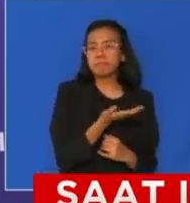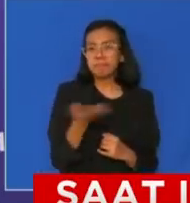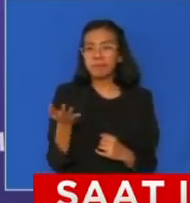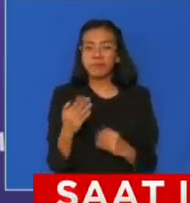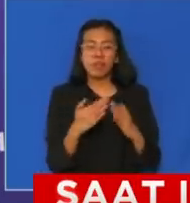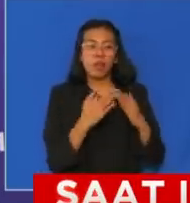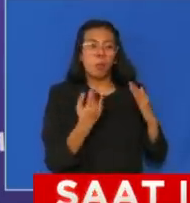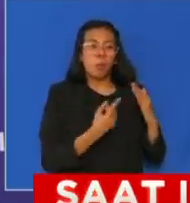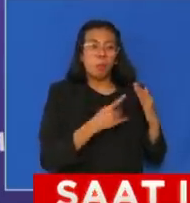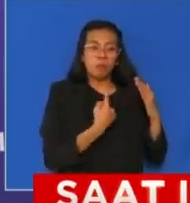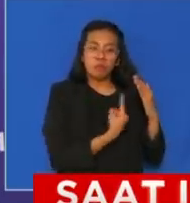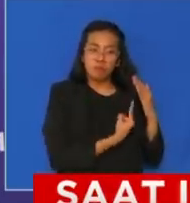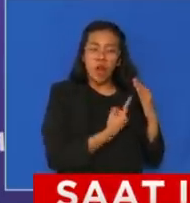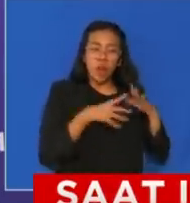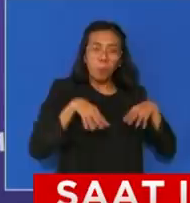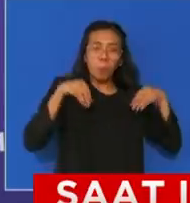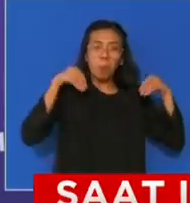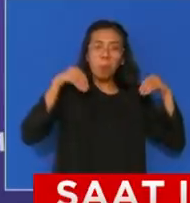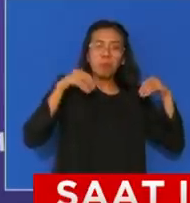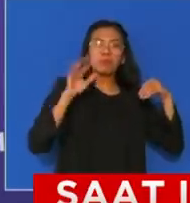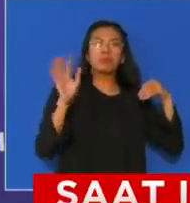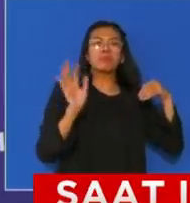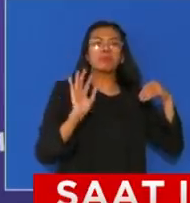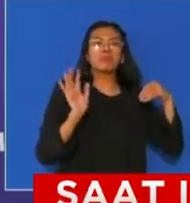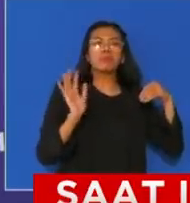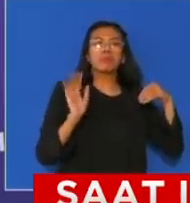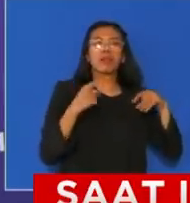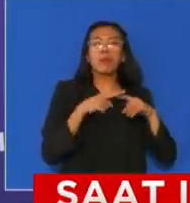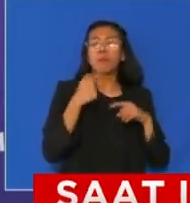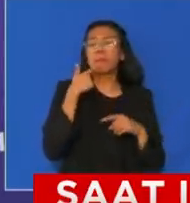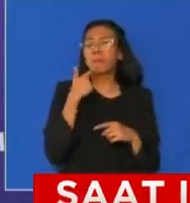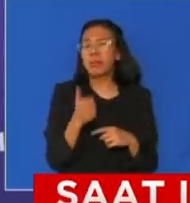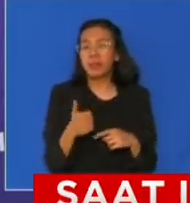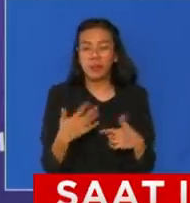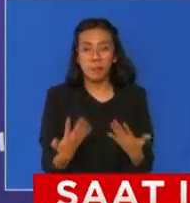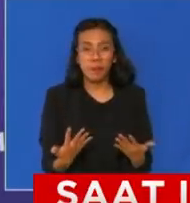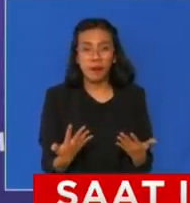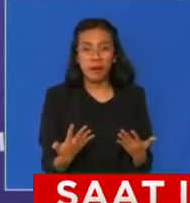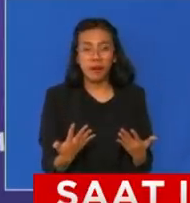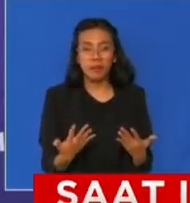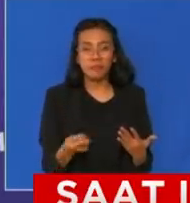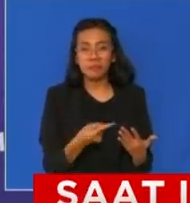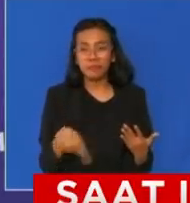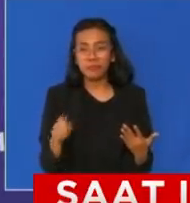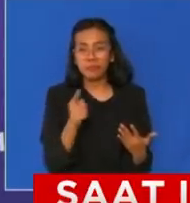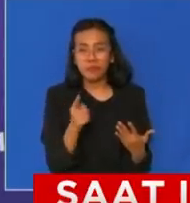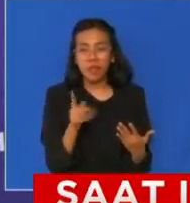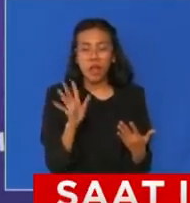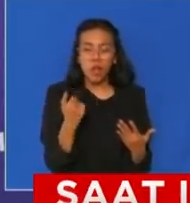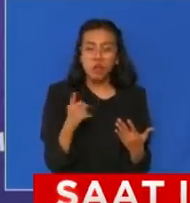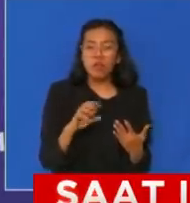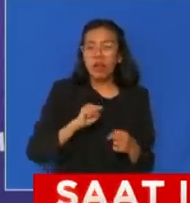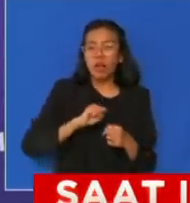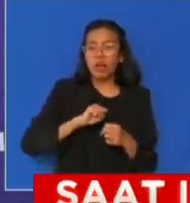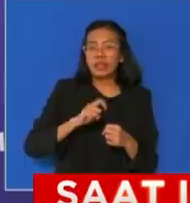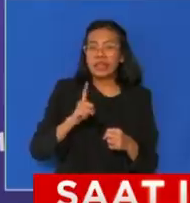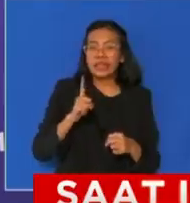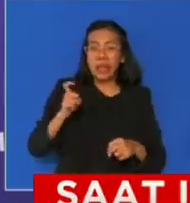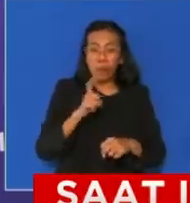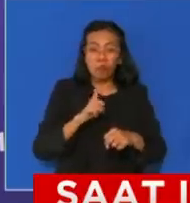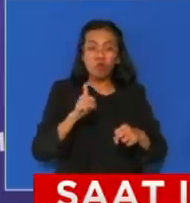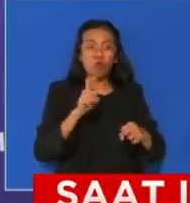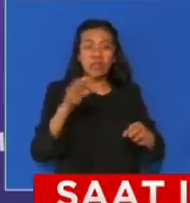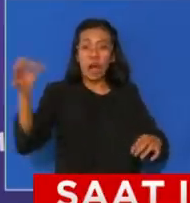diam dirumah tetapi saat sekarang paling penting adalah bagaimana kita melaksanakan pemberantasan sarang nyamuk